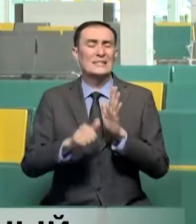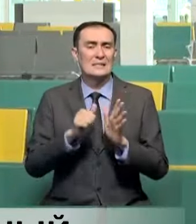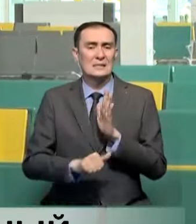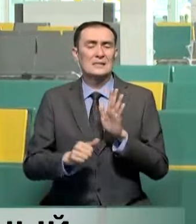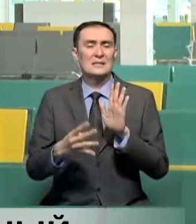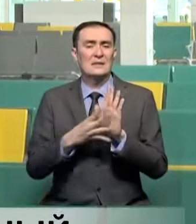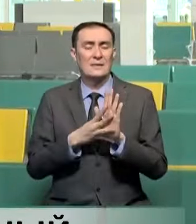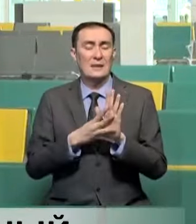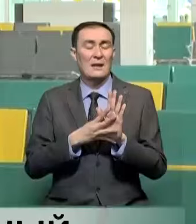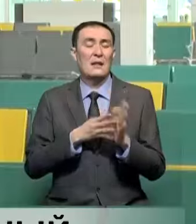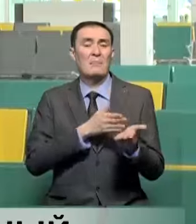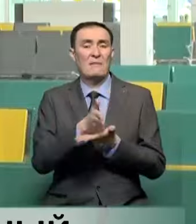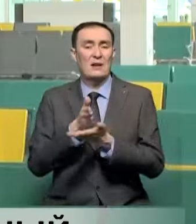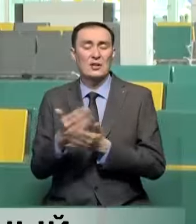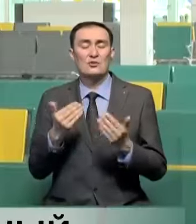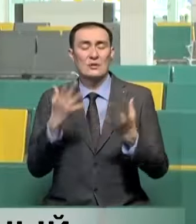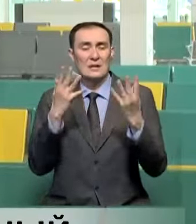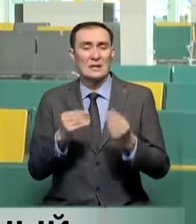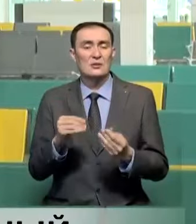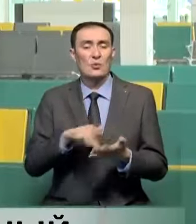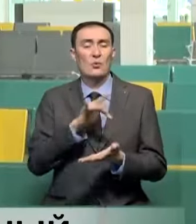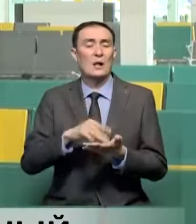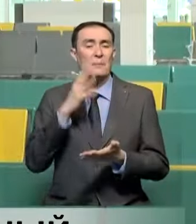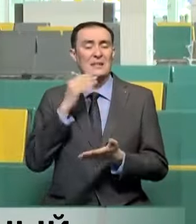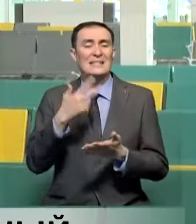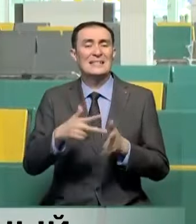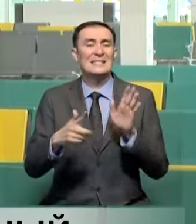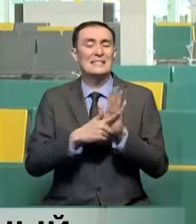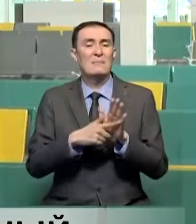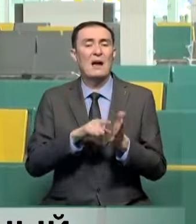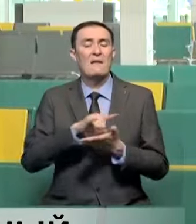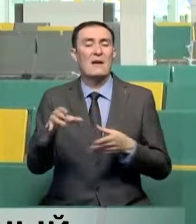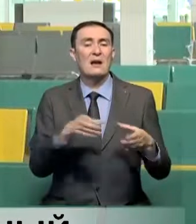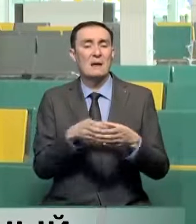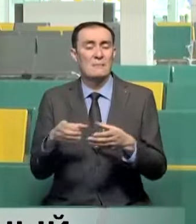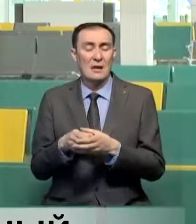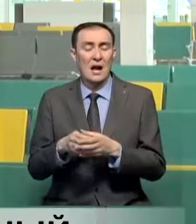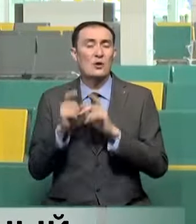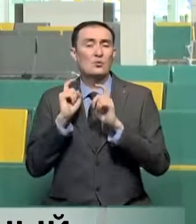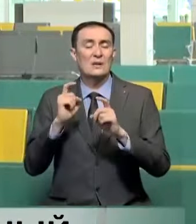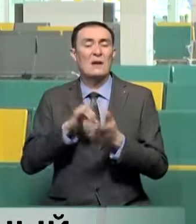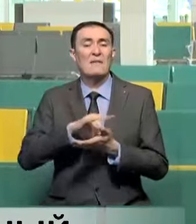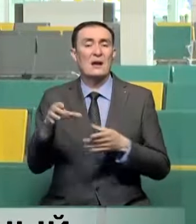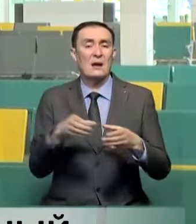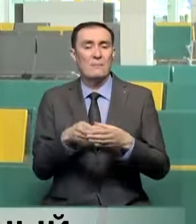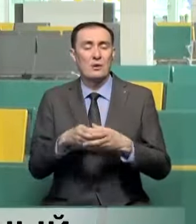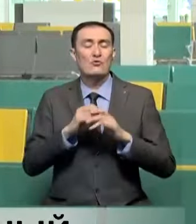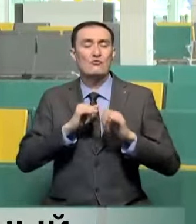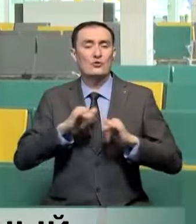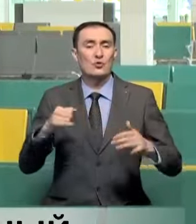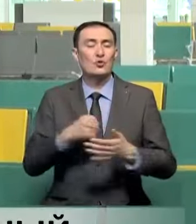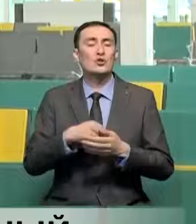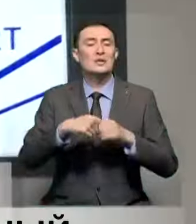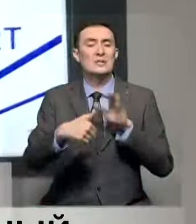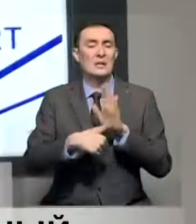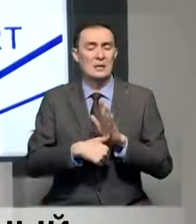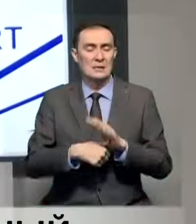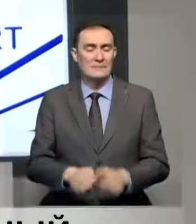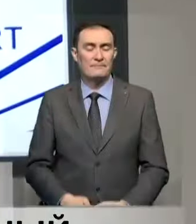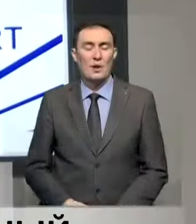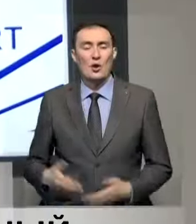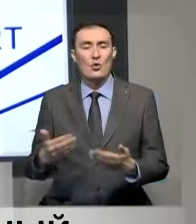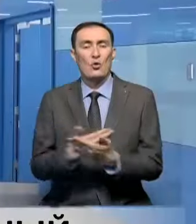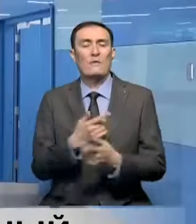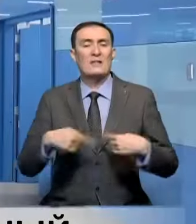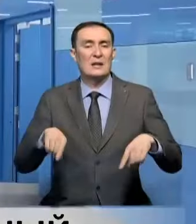69 на сегодняшний день из Алматы летают 37 авиакомпаний А количество грузовых авиакомпаний увеличилось до 16 новый